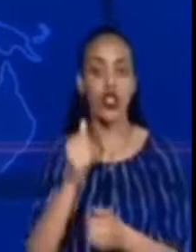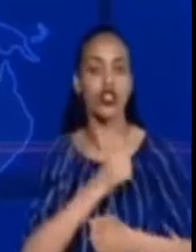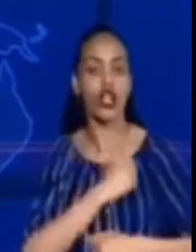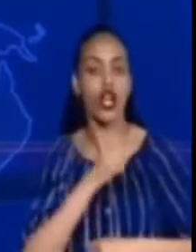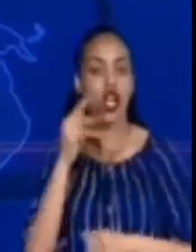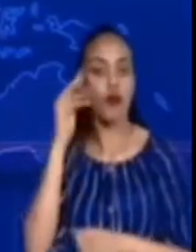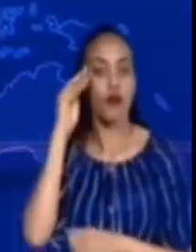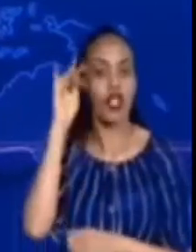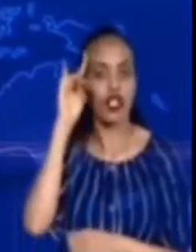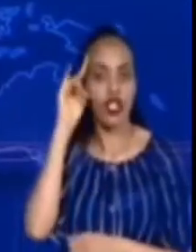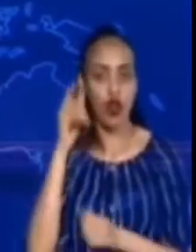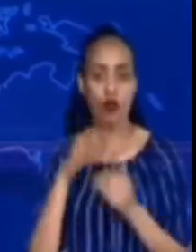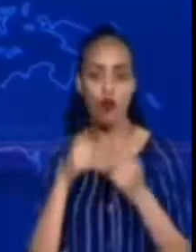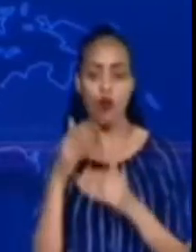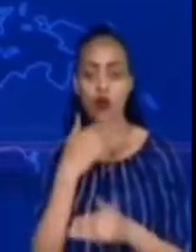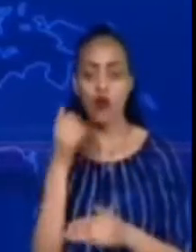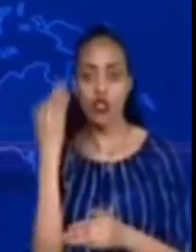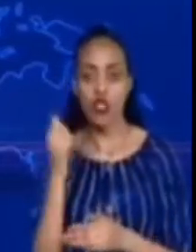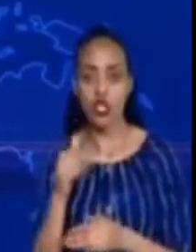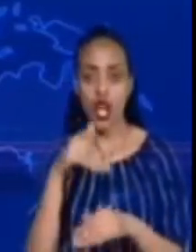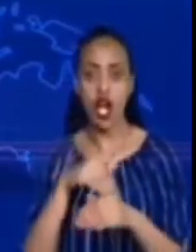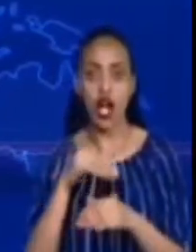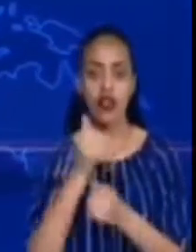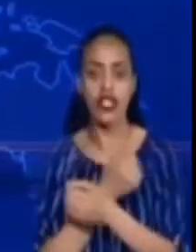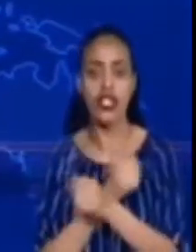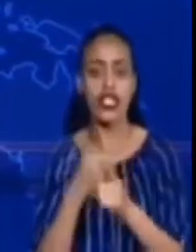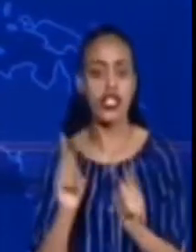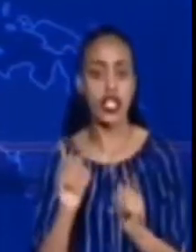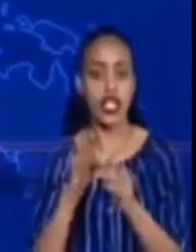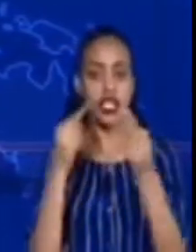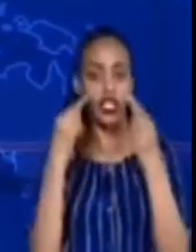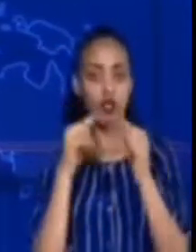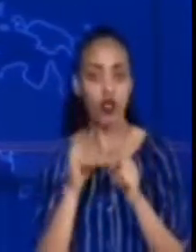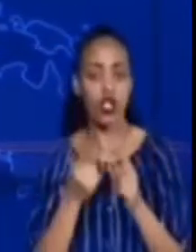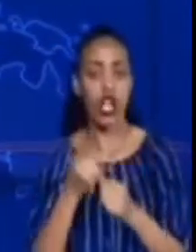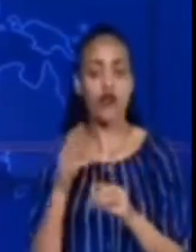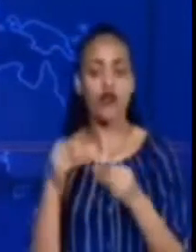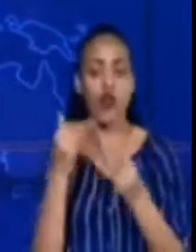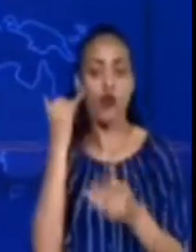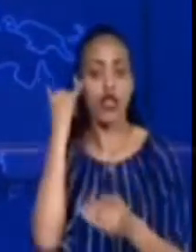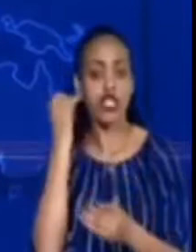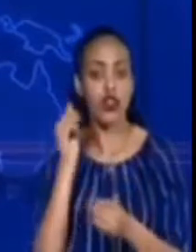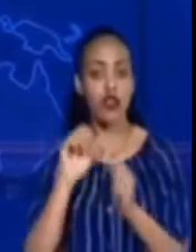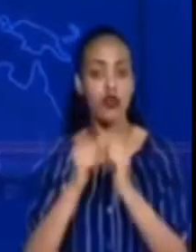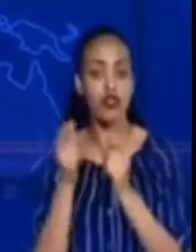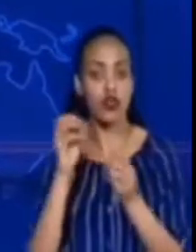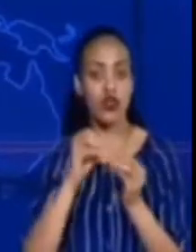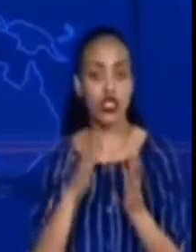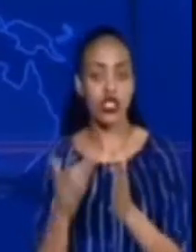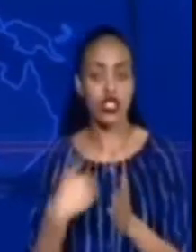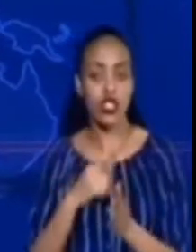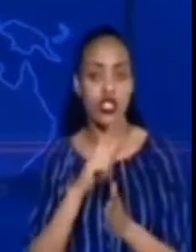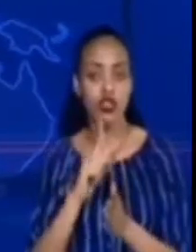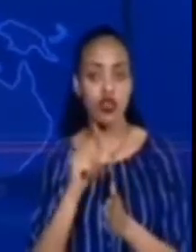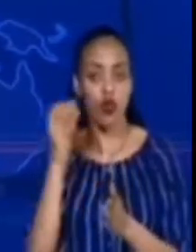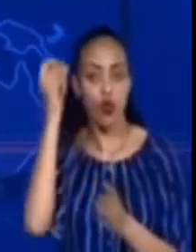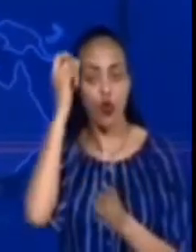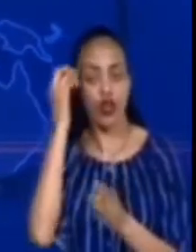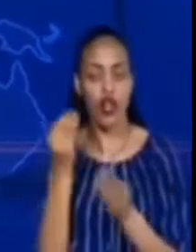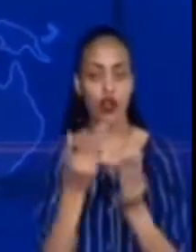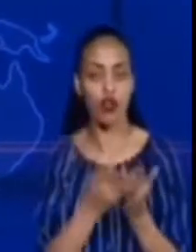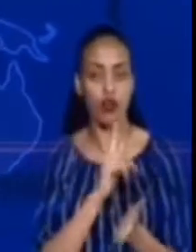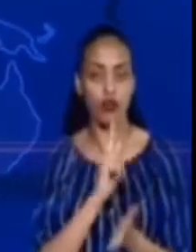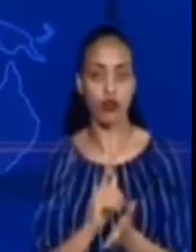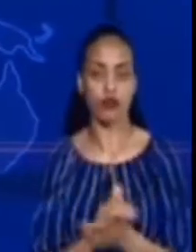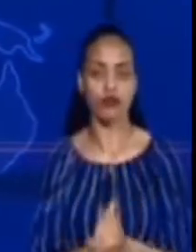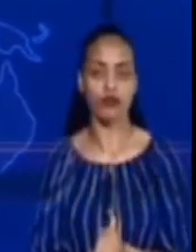ብሎ መስበክና ማስተማር ሲገባ የከሌ ጀነራል ልጆች የከሌ ልጆች